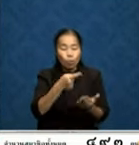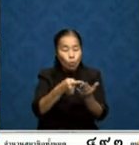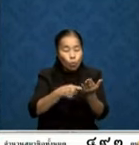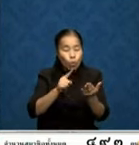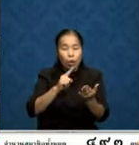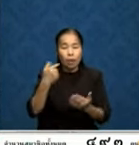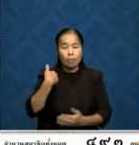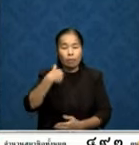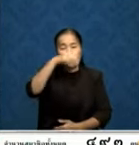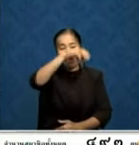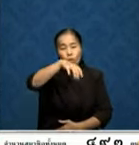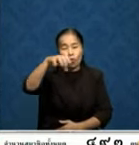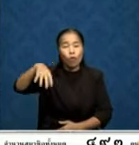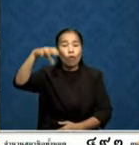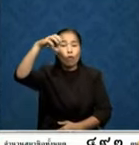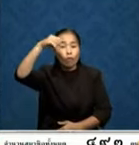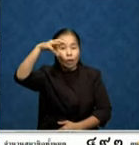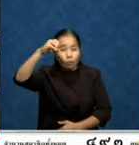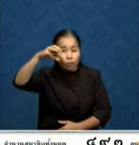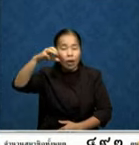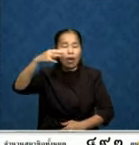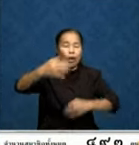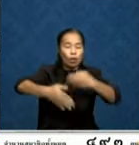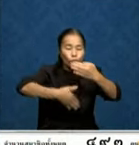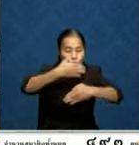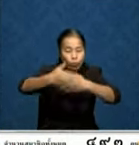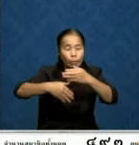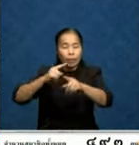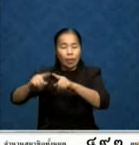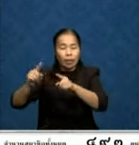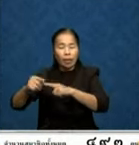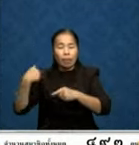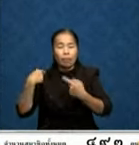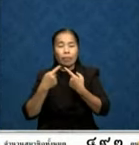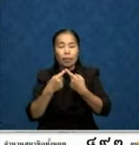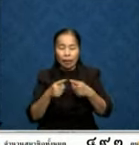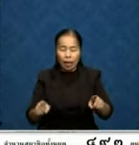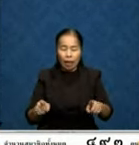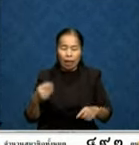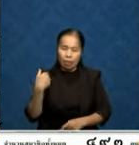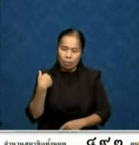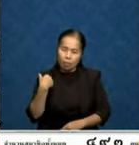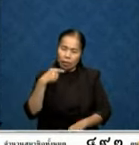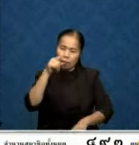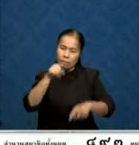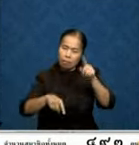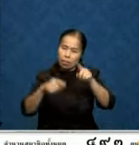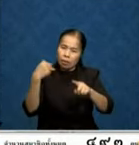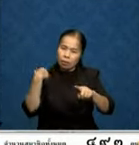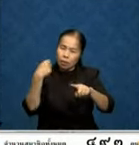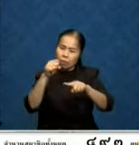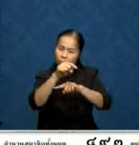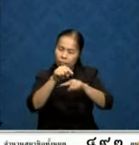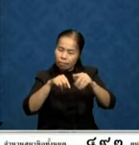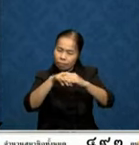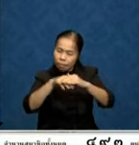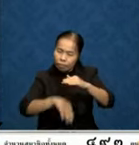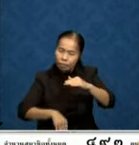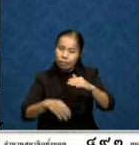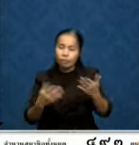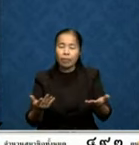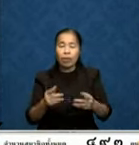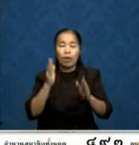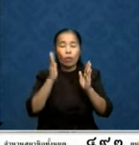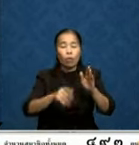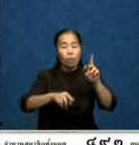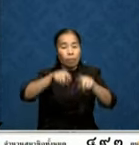ไฟฟ้าพลังหมุนเวียนหลายๆเรื่องหลายๆโรงนะครับต้องกลายเป็นว่ามันมีข้อจำกัดคือกำลังผลิตน้อยกว่า10เมกะวัตต์ทั้งที่บางที่เ